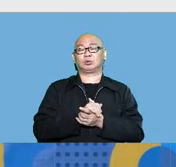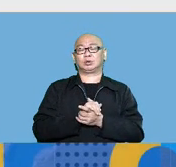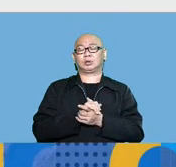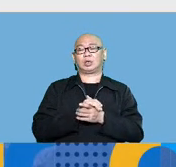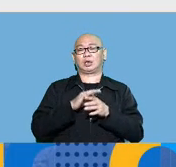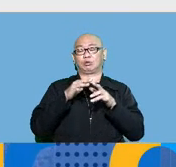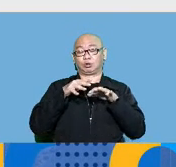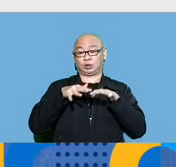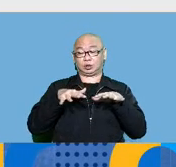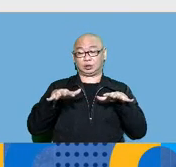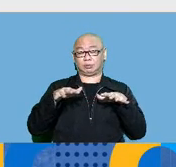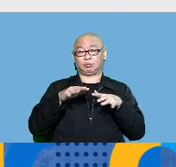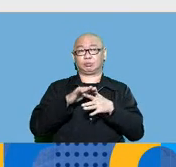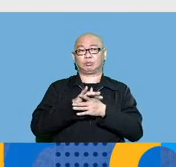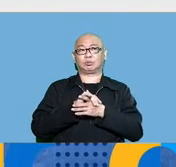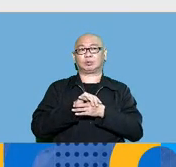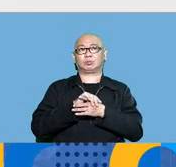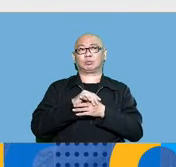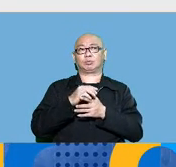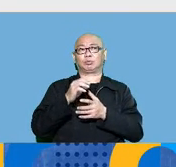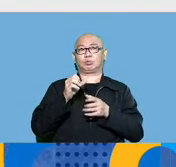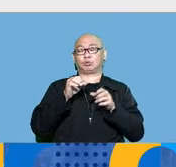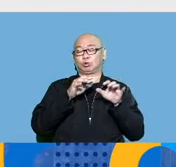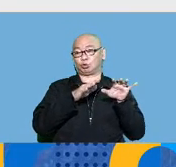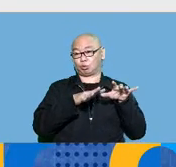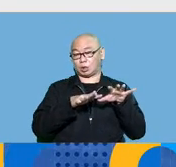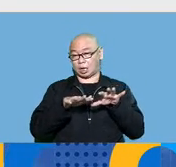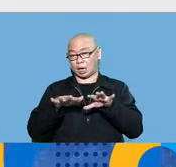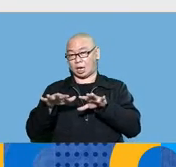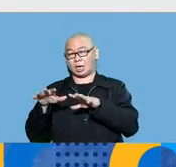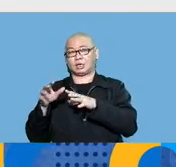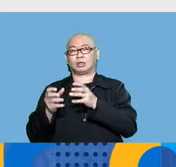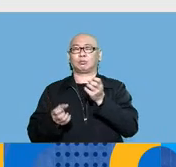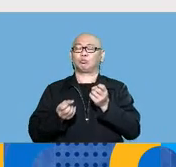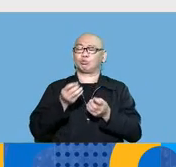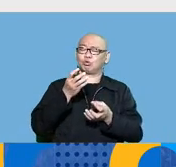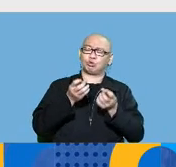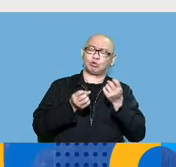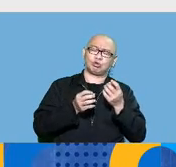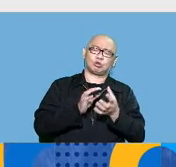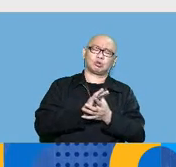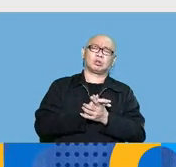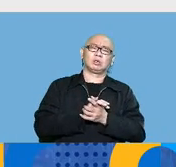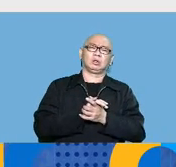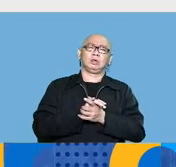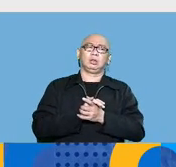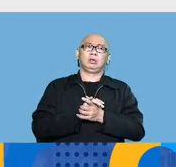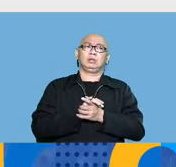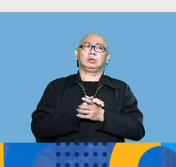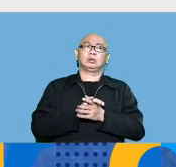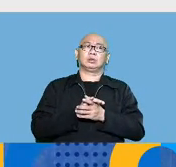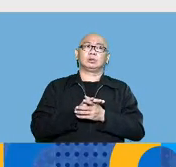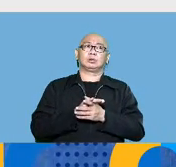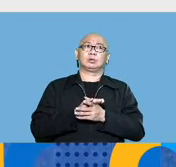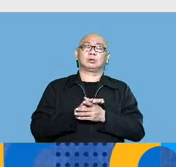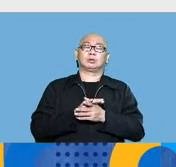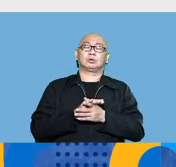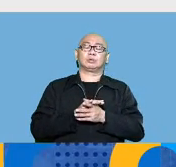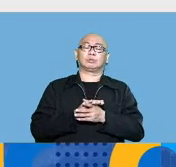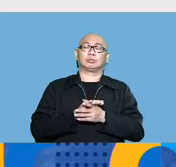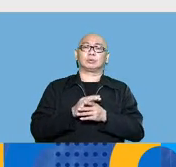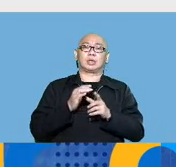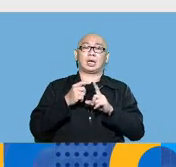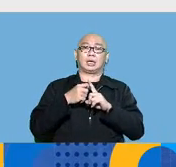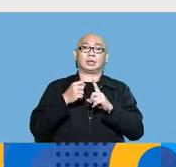ekosistem karst gua, ekosistem sungai, ekosistem perkebunan, dan kemudian ekosistem persawahan.